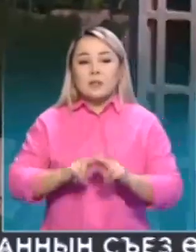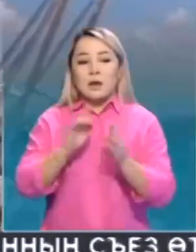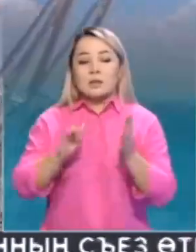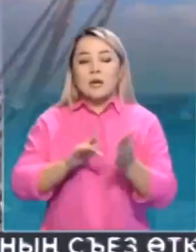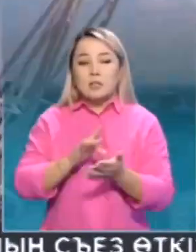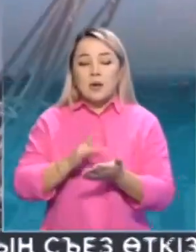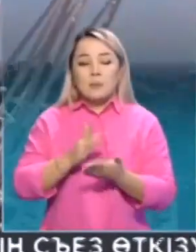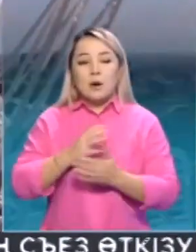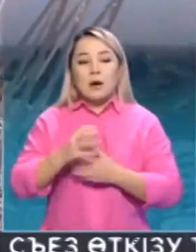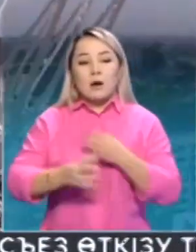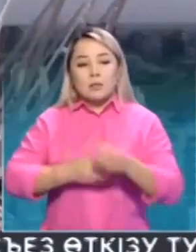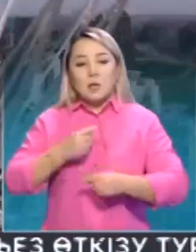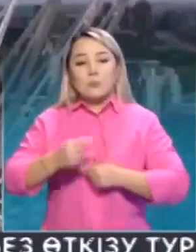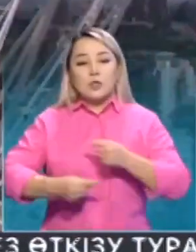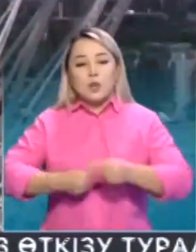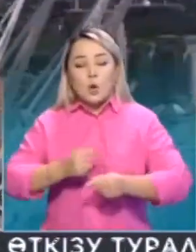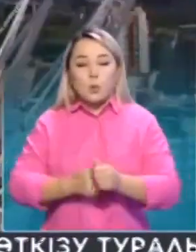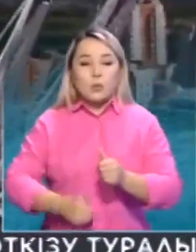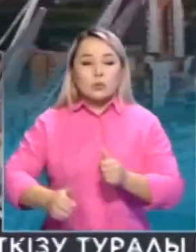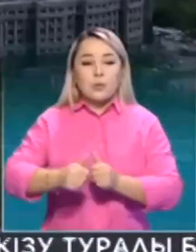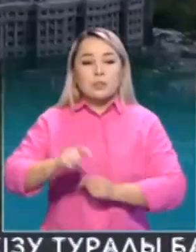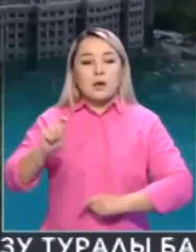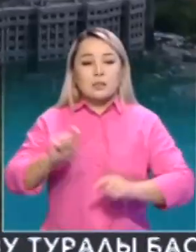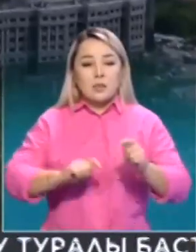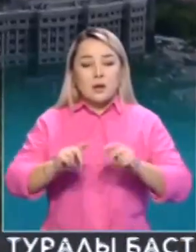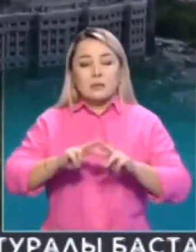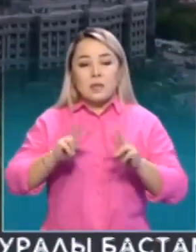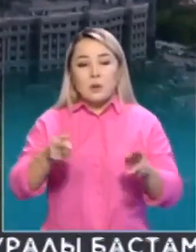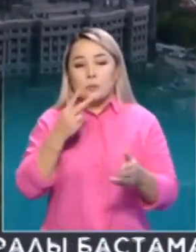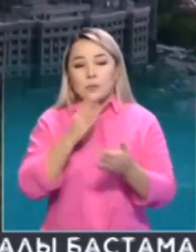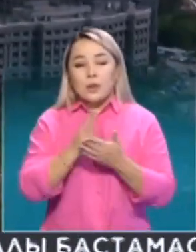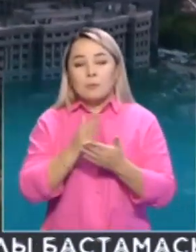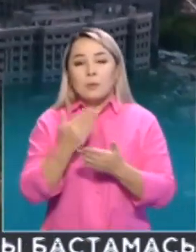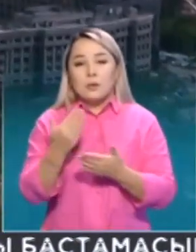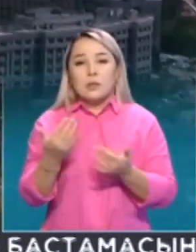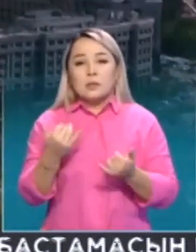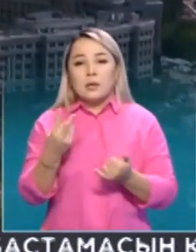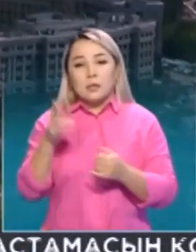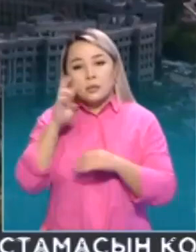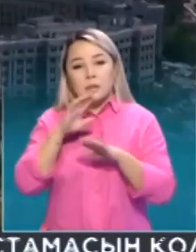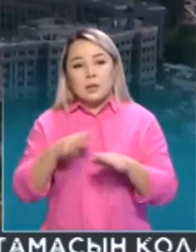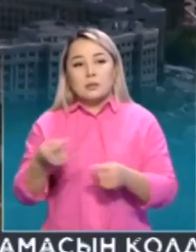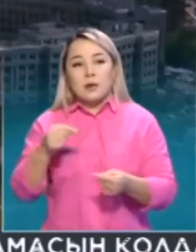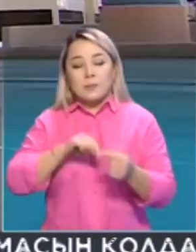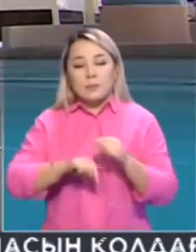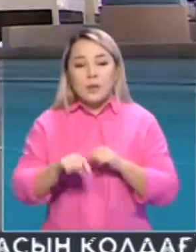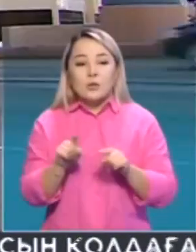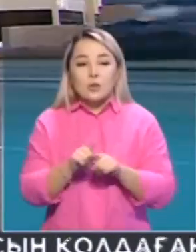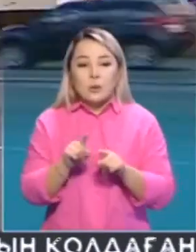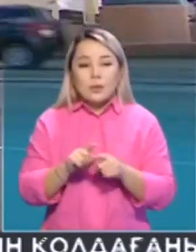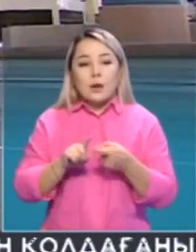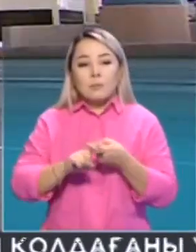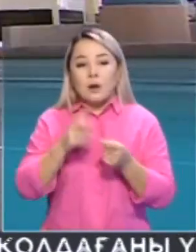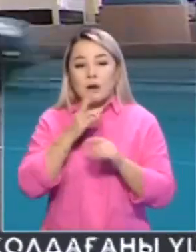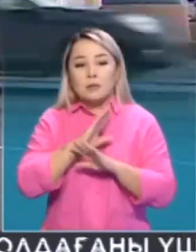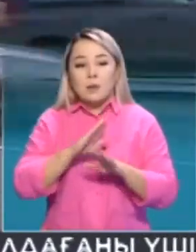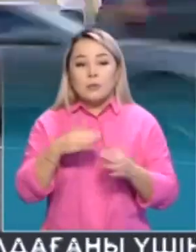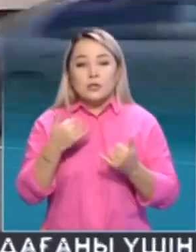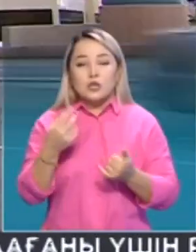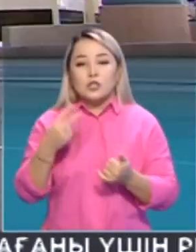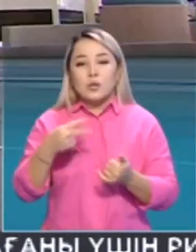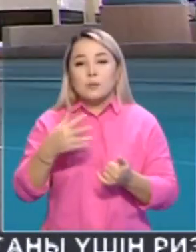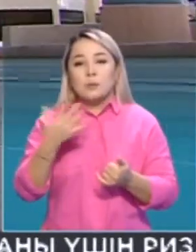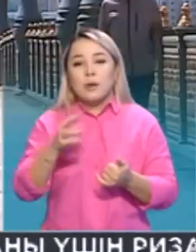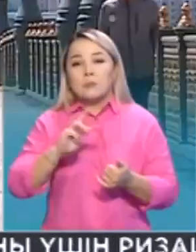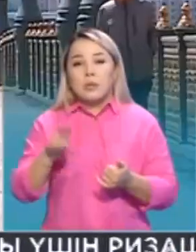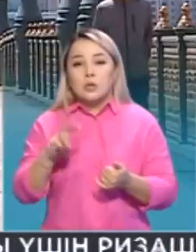және дәстүрлі дін көшбасшылары съезімен тұспа-тұс келіп отыр. Ал екі ел арасындағы алыс-беріс пандемияға қарамастан былтыр